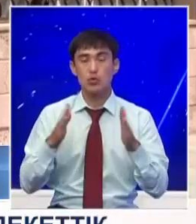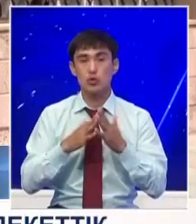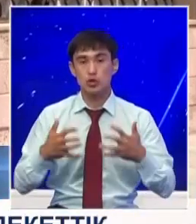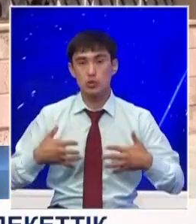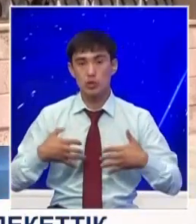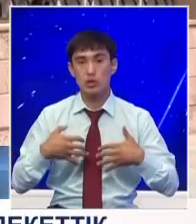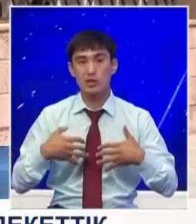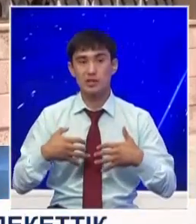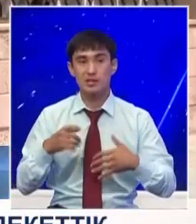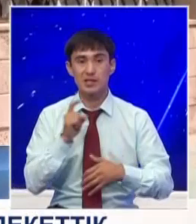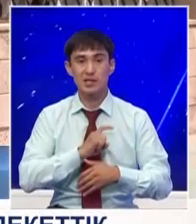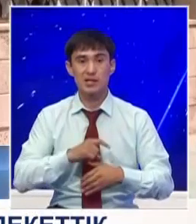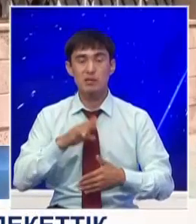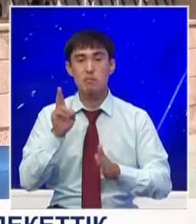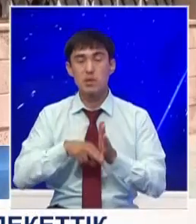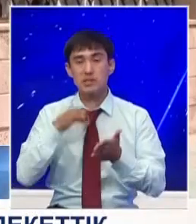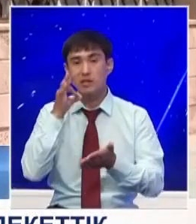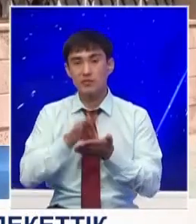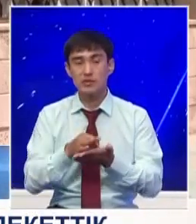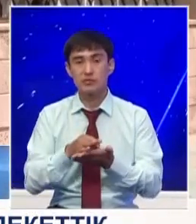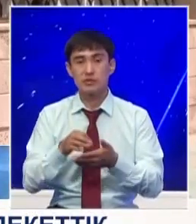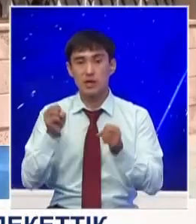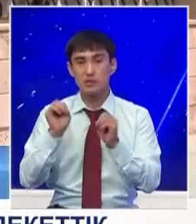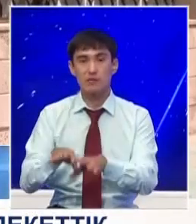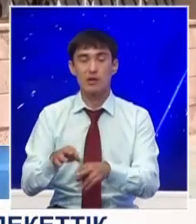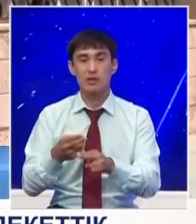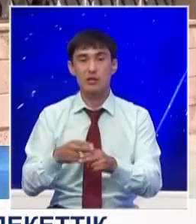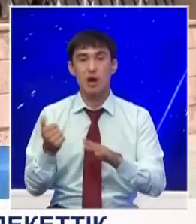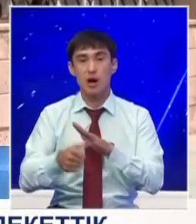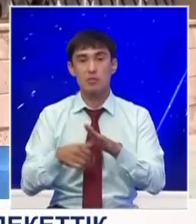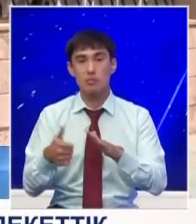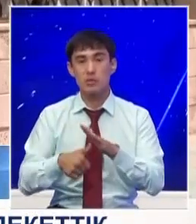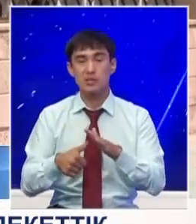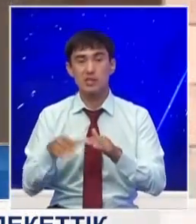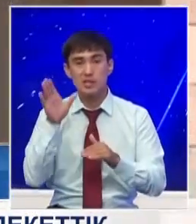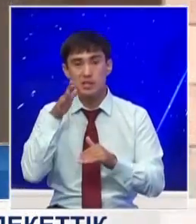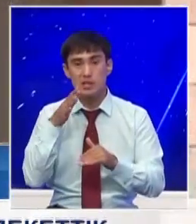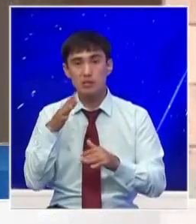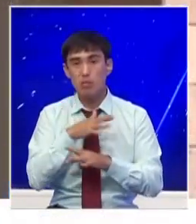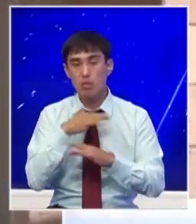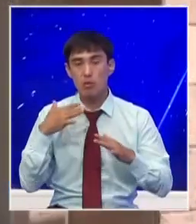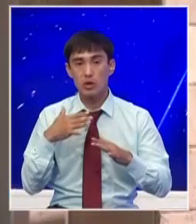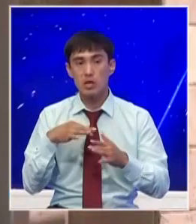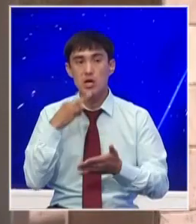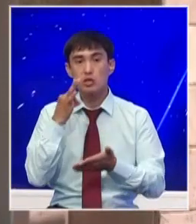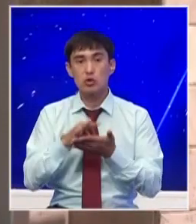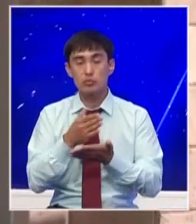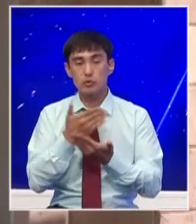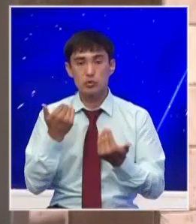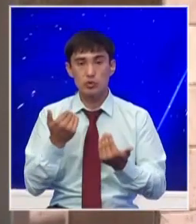иелерінің жауапкершіліксіз қарау нәтижесінде осы қаңғыбас иттердің саны азаймауда. Оларға жауапкершіліксіз